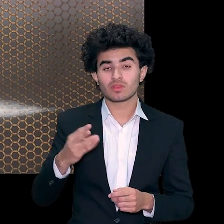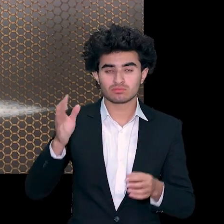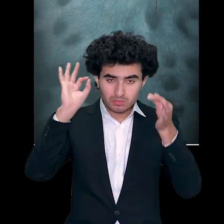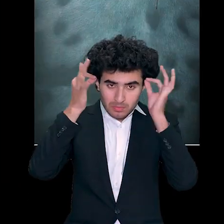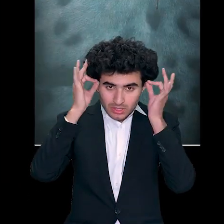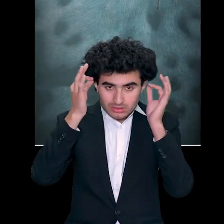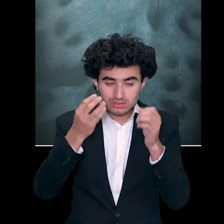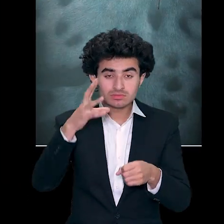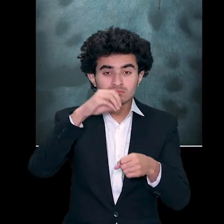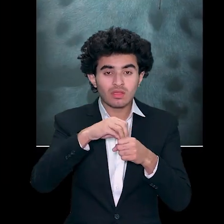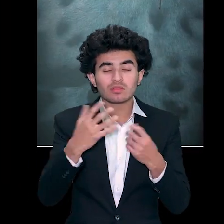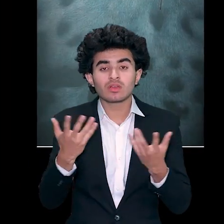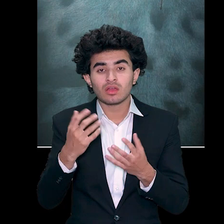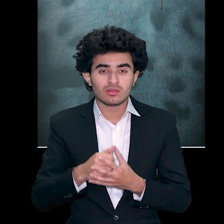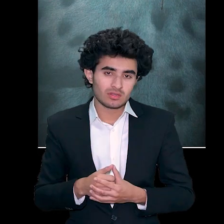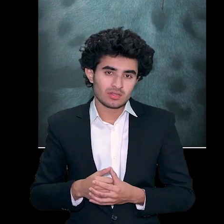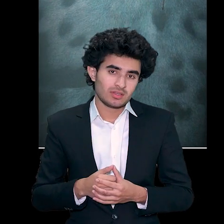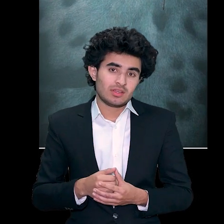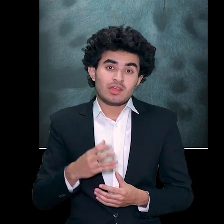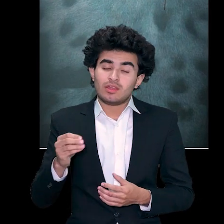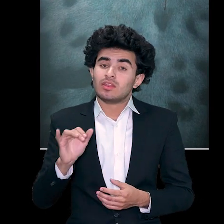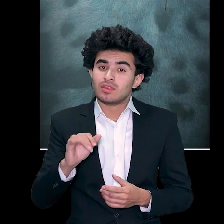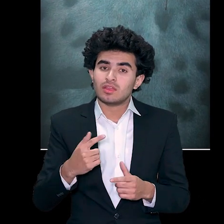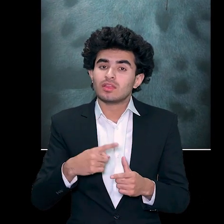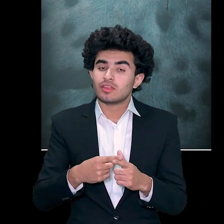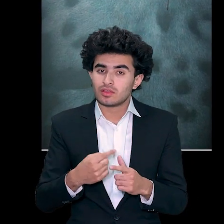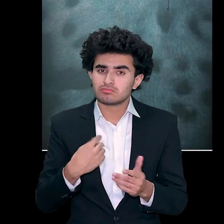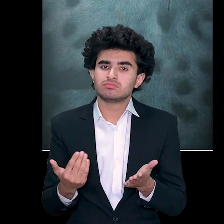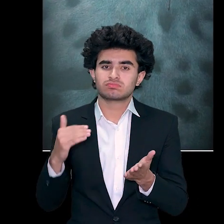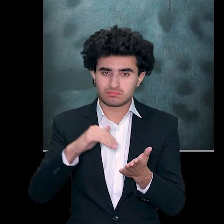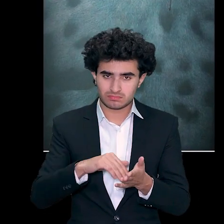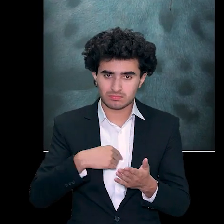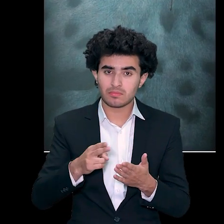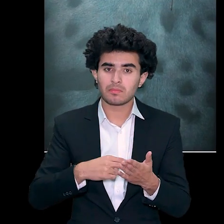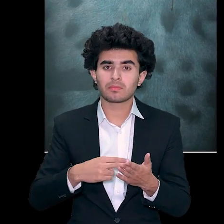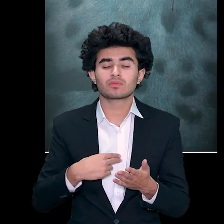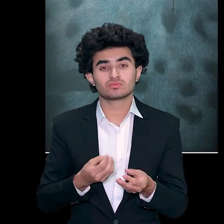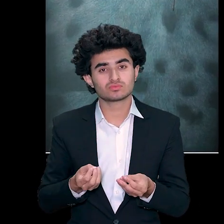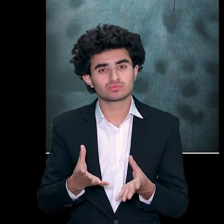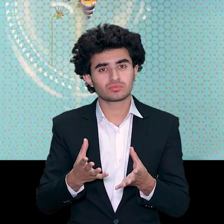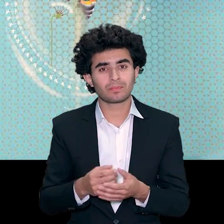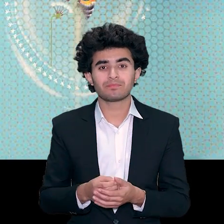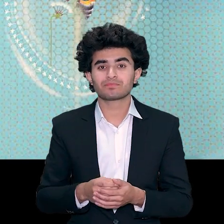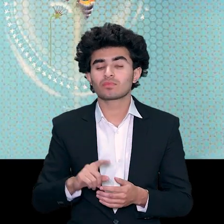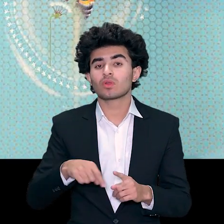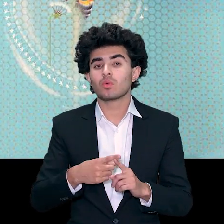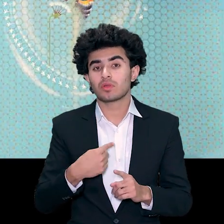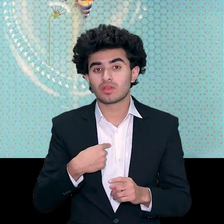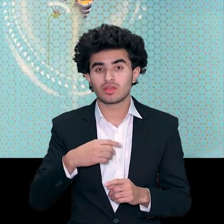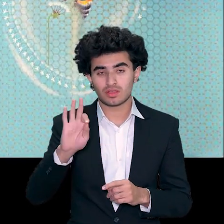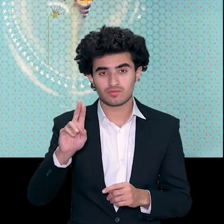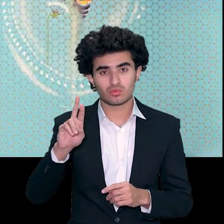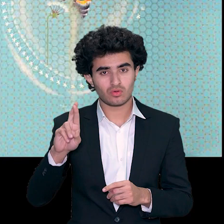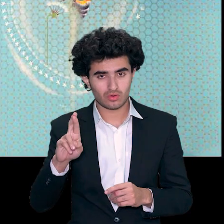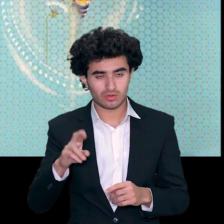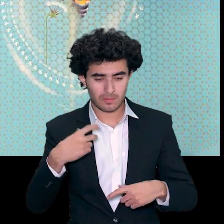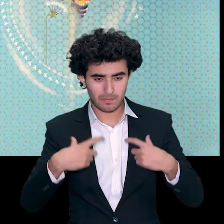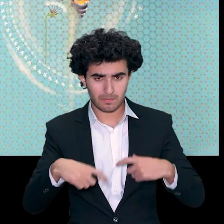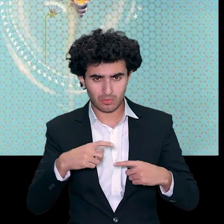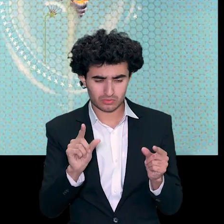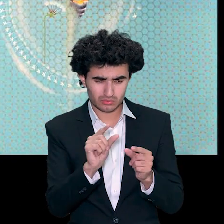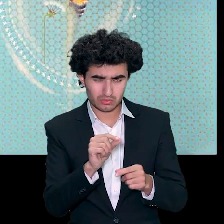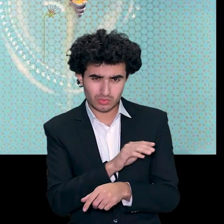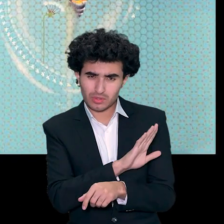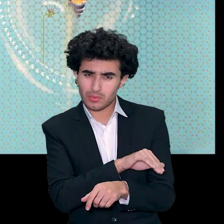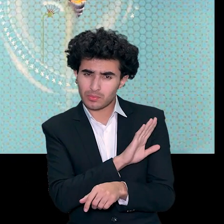وہ سکون کیا تھا اس میں. تو اس کی جو دوبارہ میں نے پینٹ کرنا شروع کر دی. جب میں اس کے فر پہ پہنچ جاتا ہوں، اس کی جو